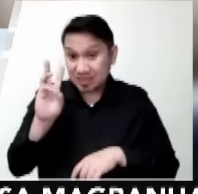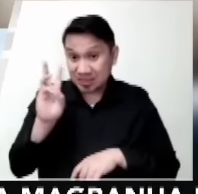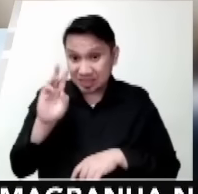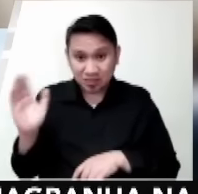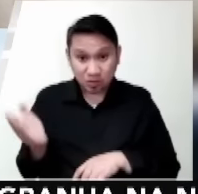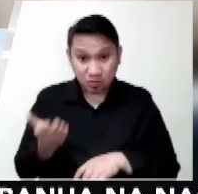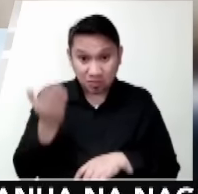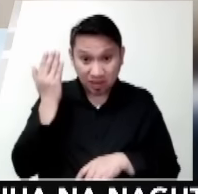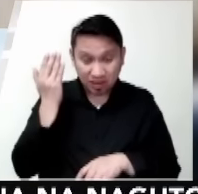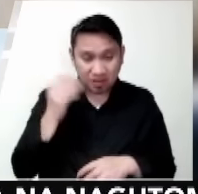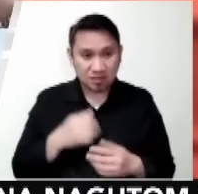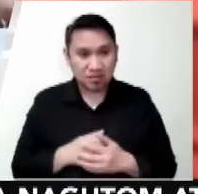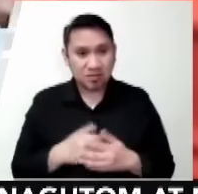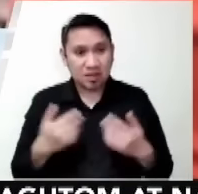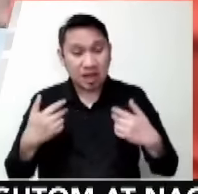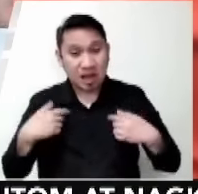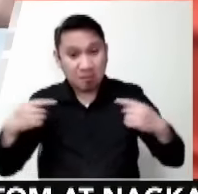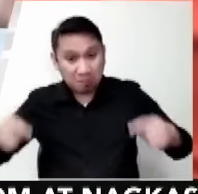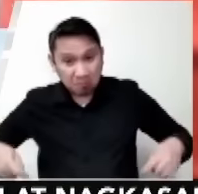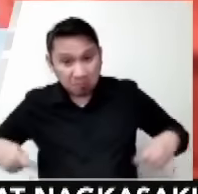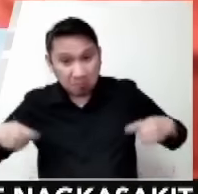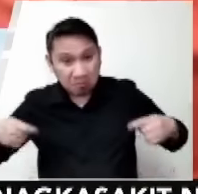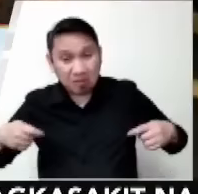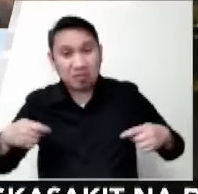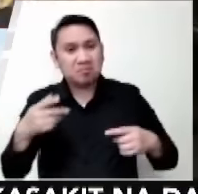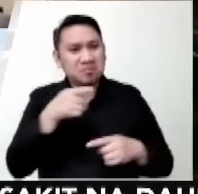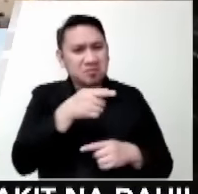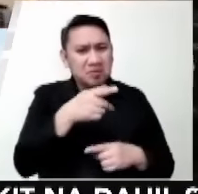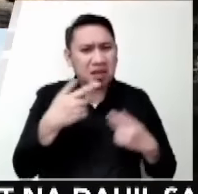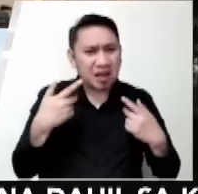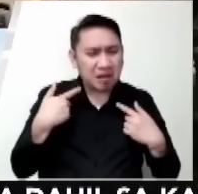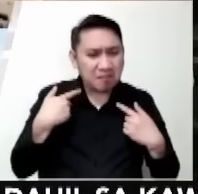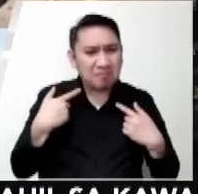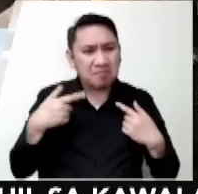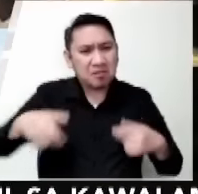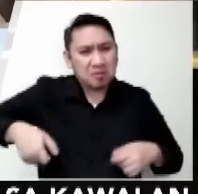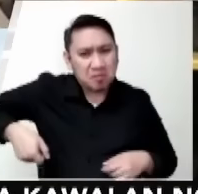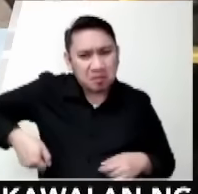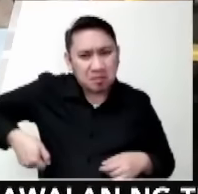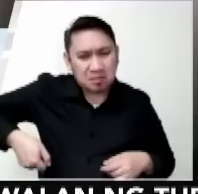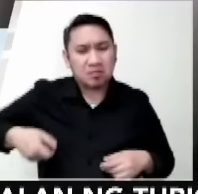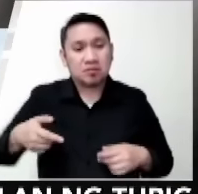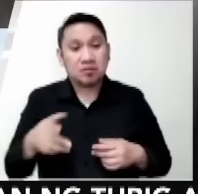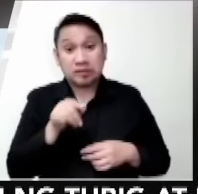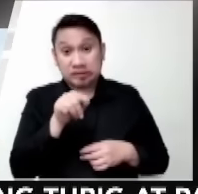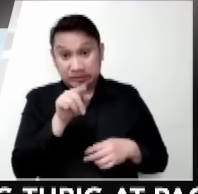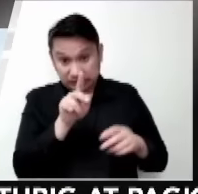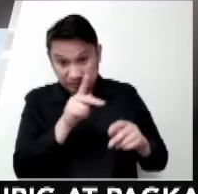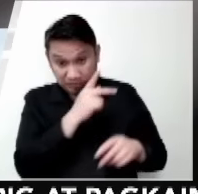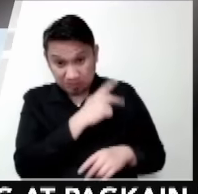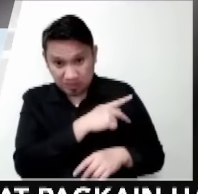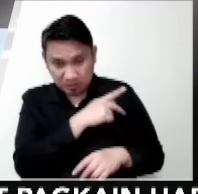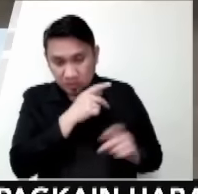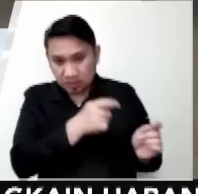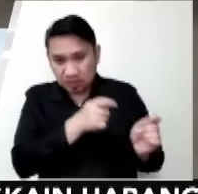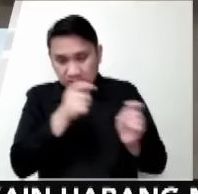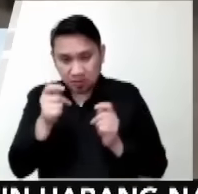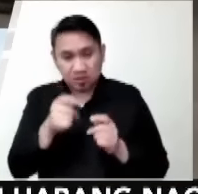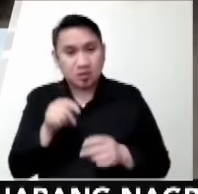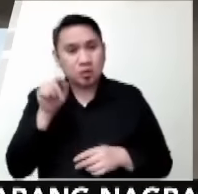mga naka-stretcher at may mga naka-wheelchair pa. Inilikas kasi ang mga pasyente. Makaraang masunog ang bahagi